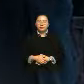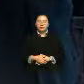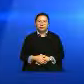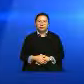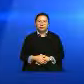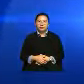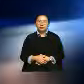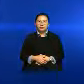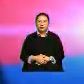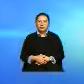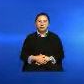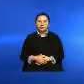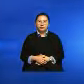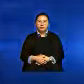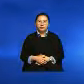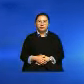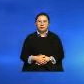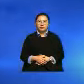기자입니다.